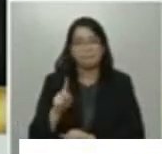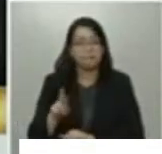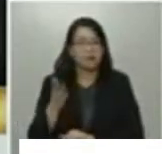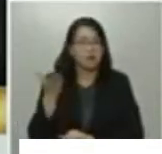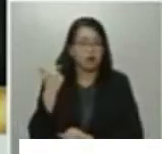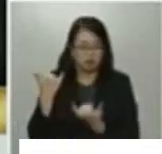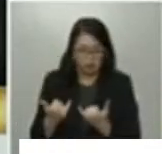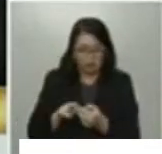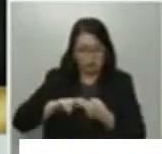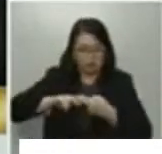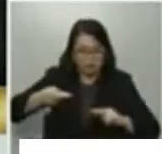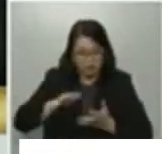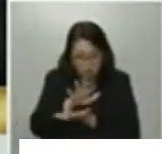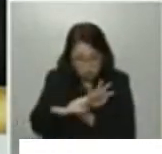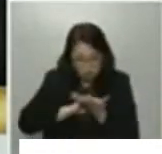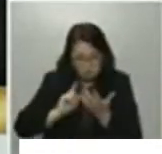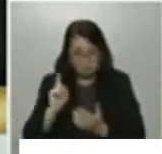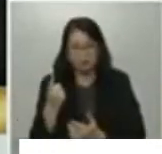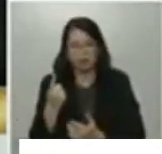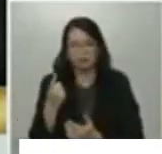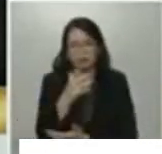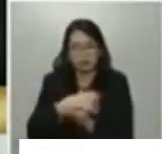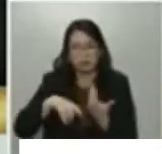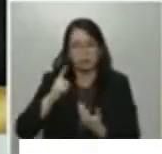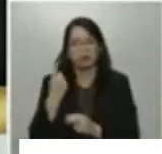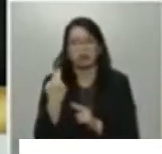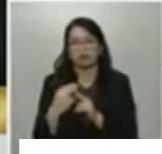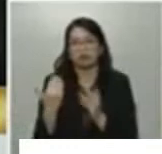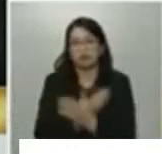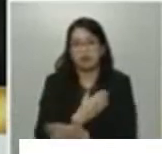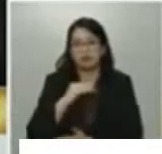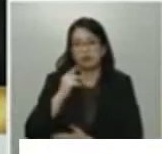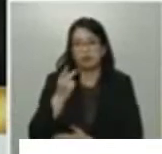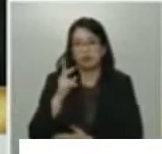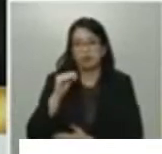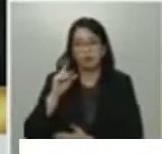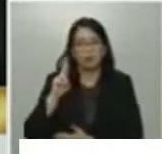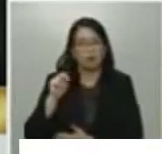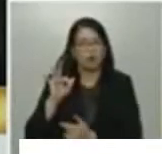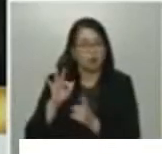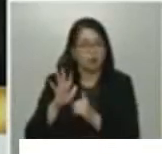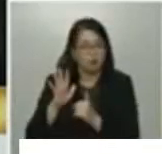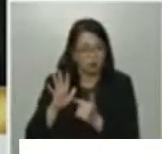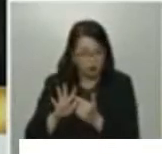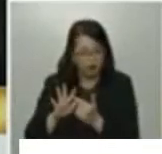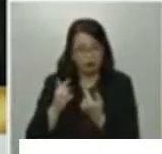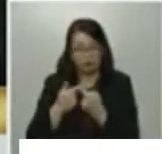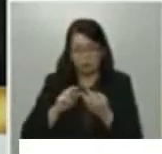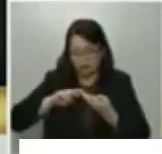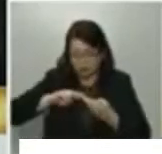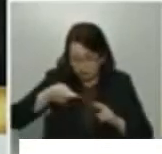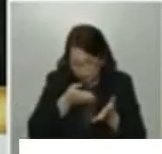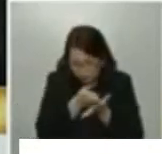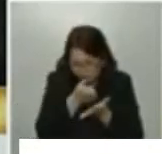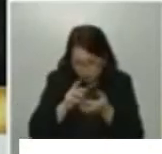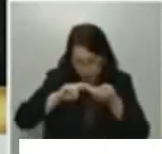นี้ไวรัสตัวนี้อาจจะมีแตกต่างกันในเรื่องสายพันธุ์ย่อยนะครับ